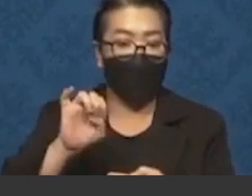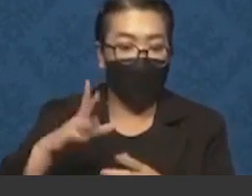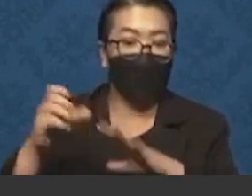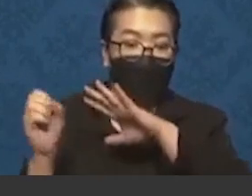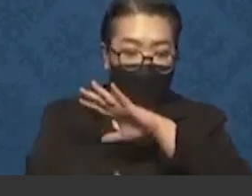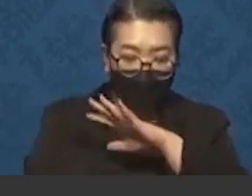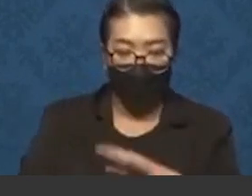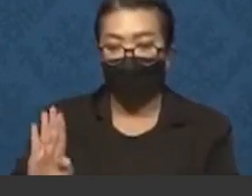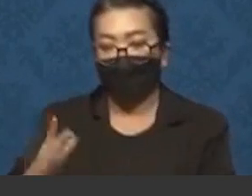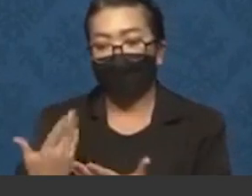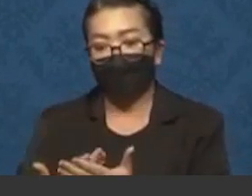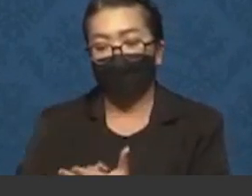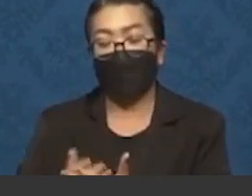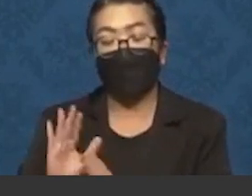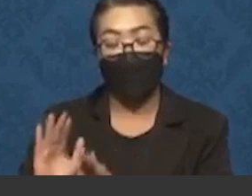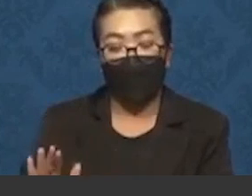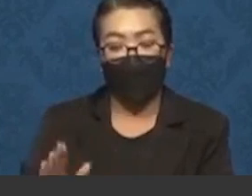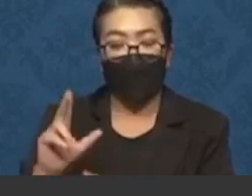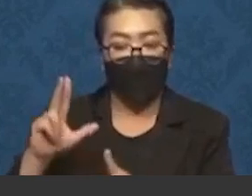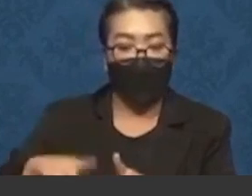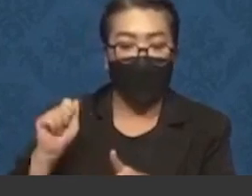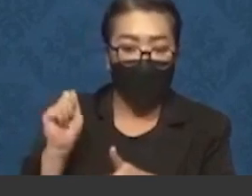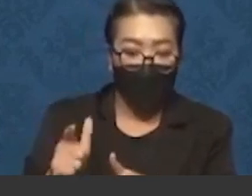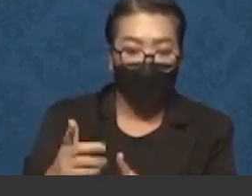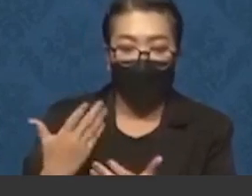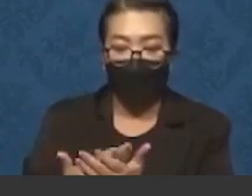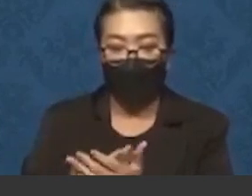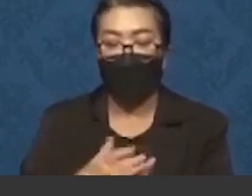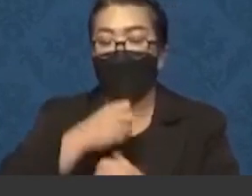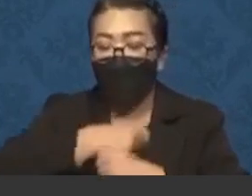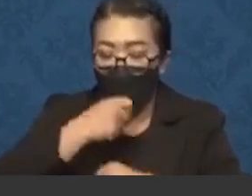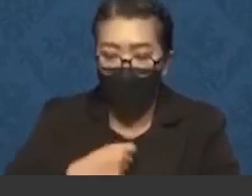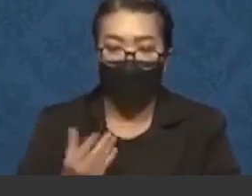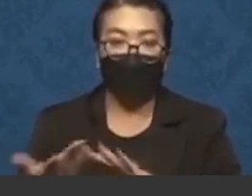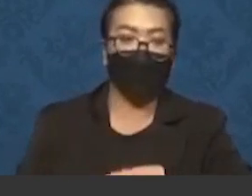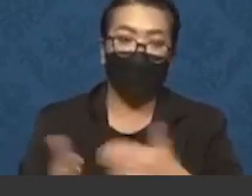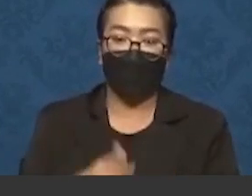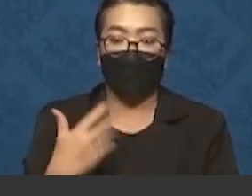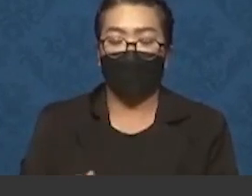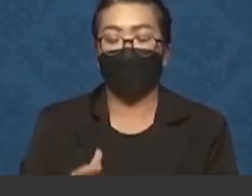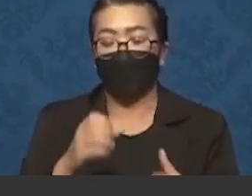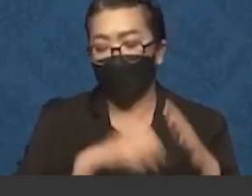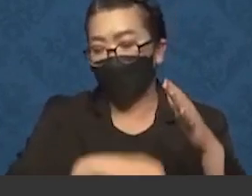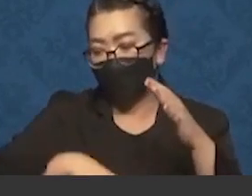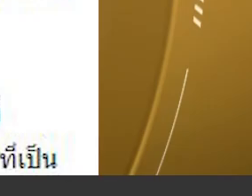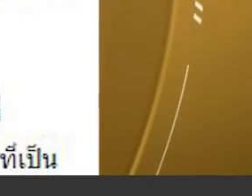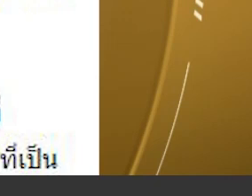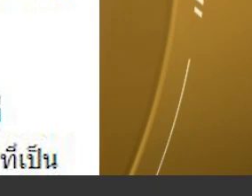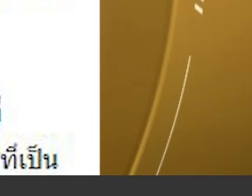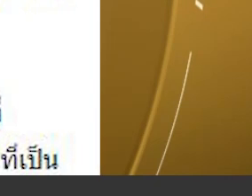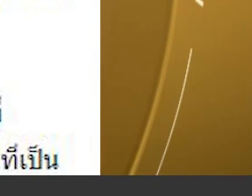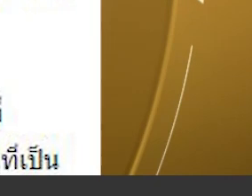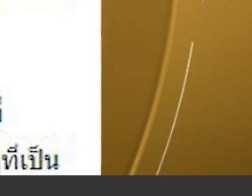ข้อนี้ก็หวังยากเพราะฝ่ายค้านกระสันอยากล้มรัฐบาลโดยไม่เห็นหัวประชาชน3รัฐบาลคุมเสียงส.ส.ซีกรัฐบาล